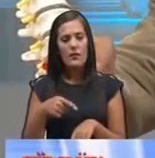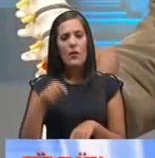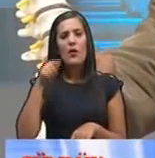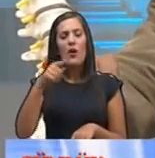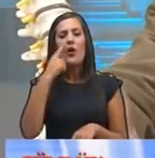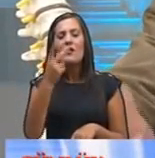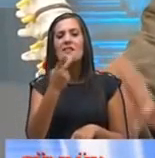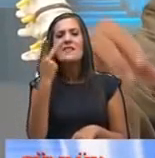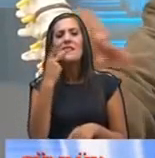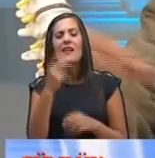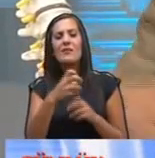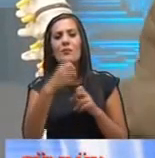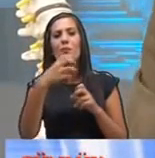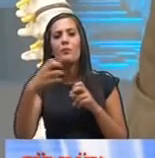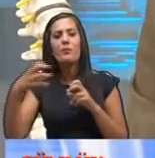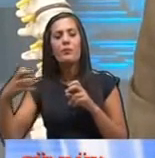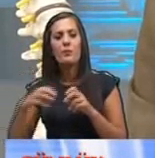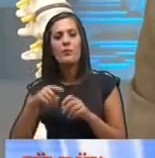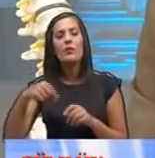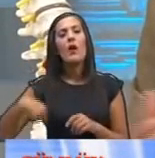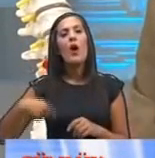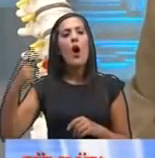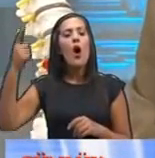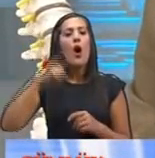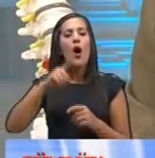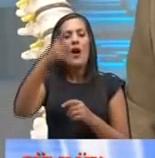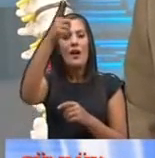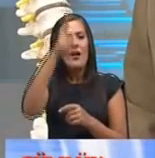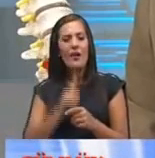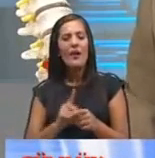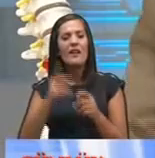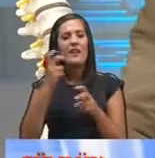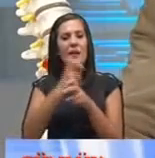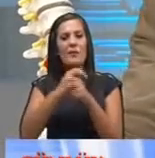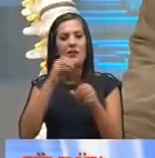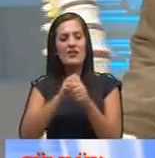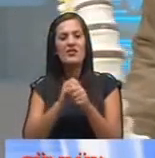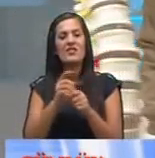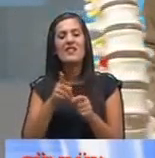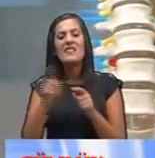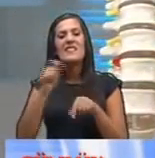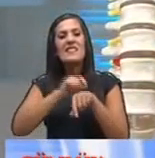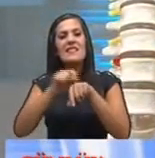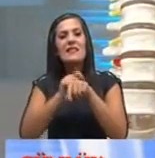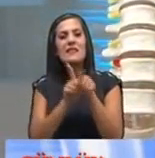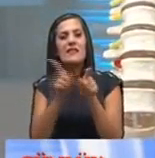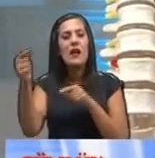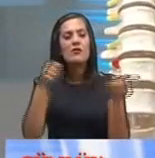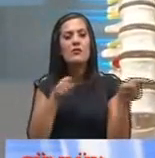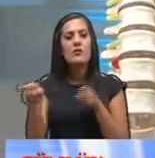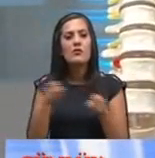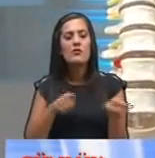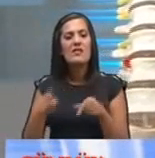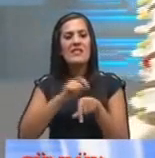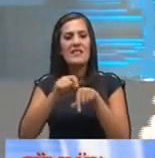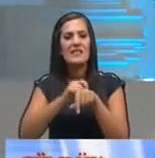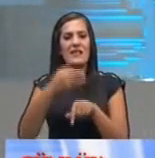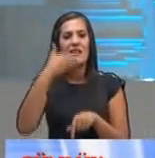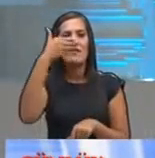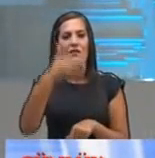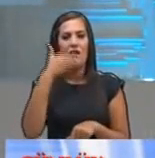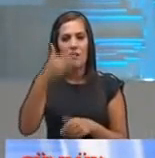sarı çıkıntılar omur iliğimizden çıkan sağlı sollu sinirleri ifade ediyor. Bu tarafa. Evet, biraz daha